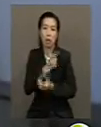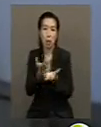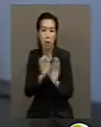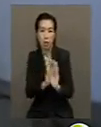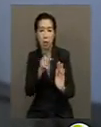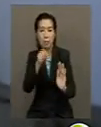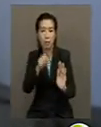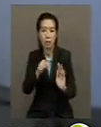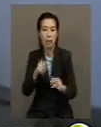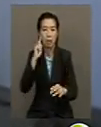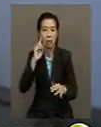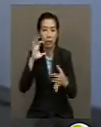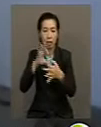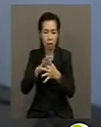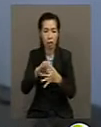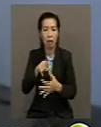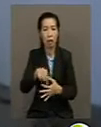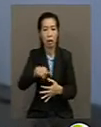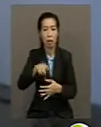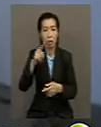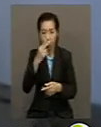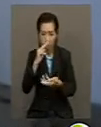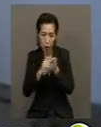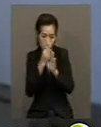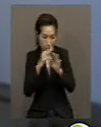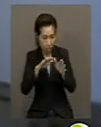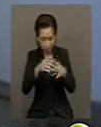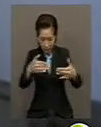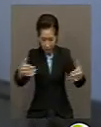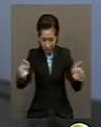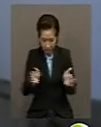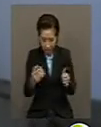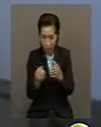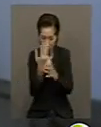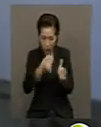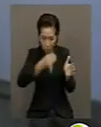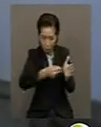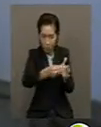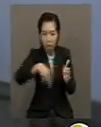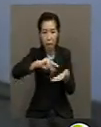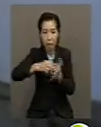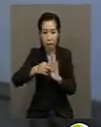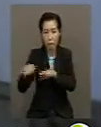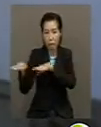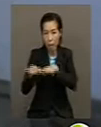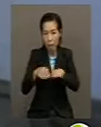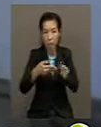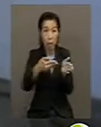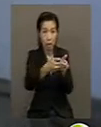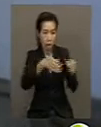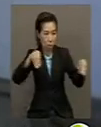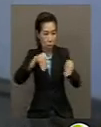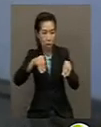ล้วก็ใส่ในลำพาเลตซึ่งพร้อมที่จะขนย้ายลงเรือซึ่งบริเวณจุดต่างๆบริเวณนี้ก็จะใกล้ท่าเรือที่จะ